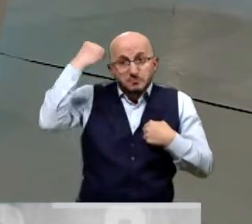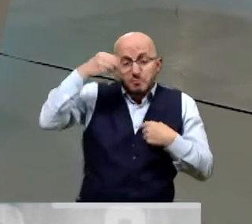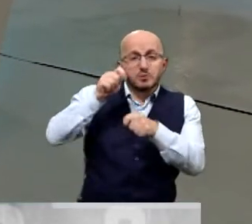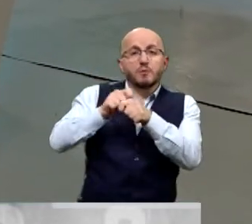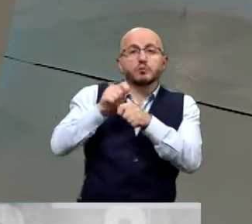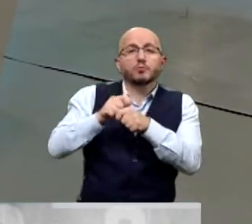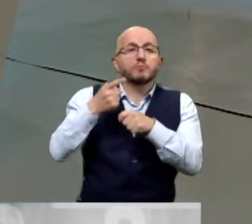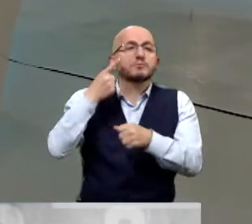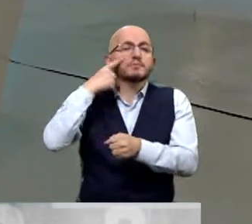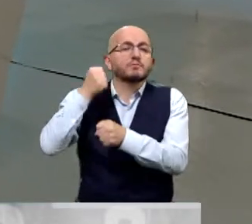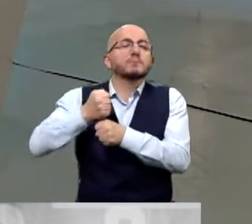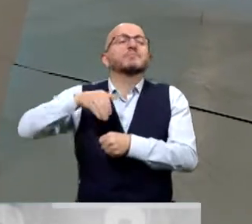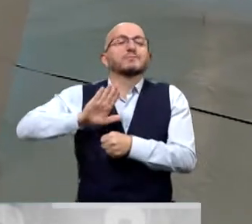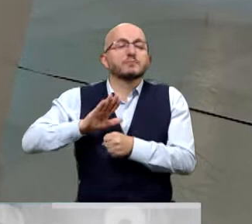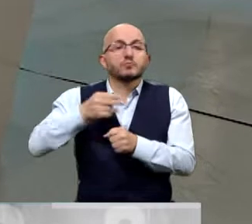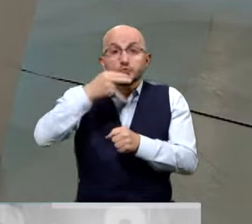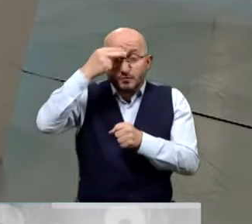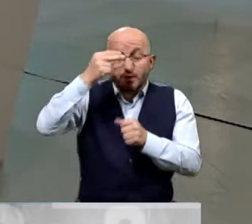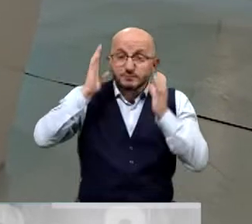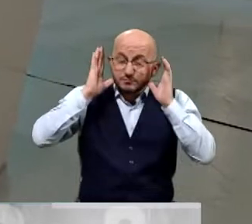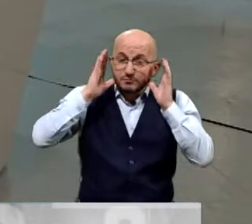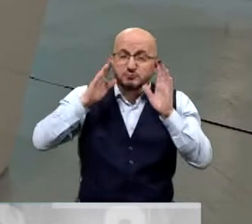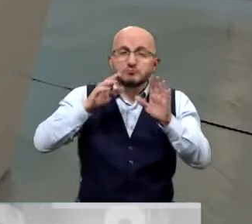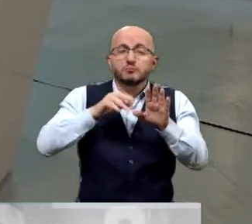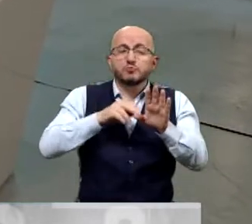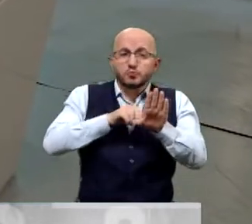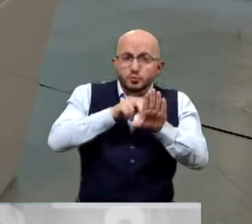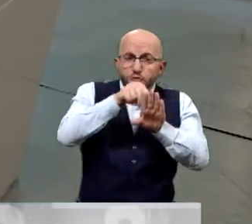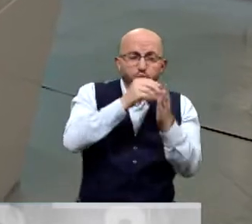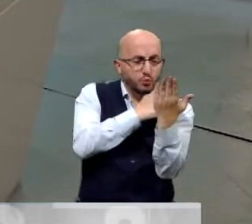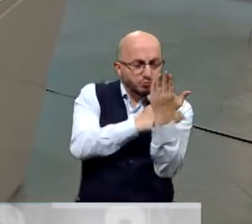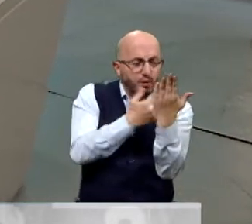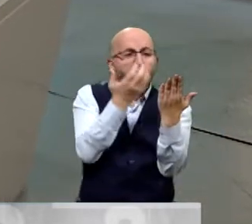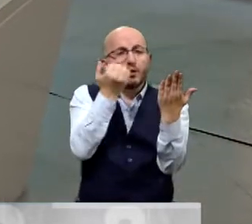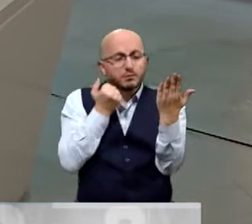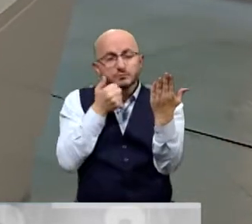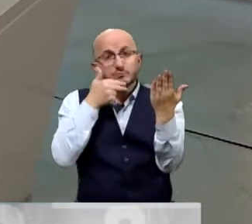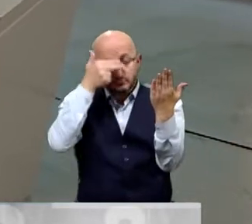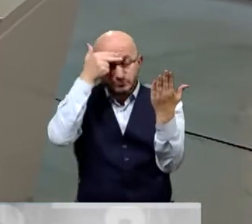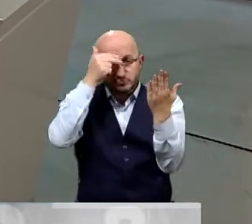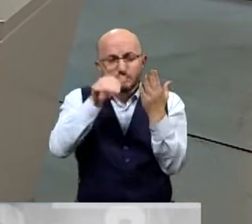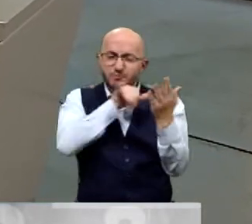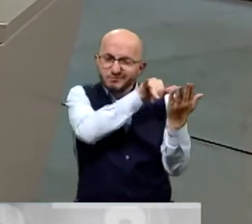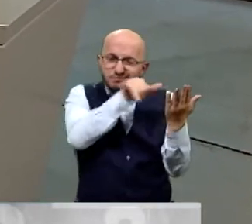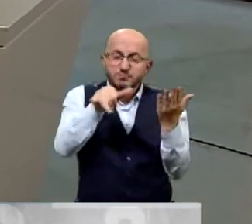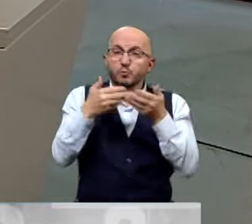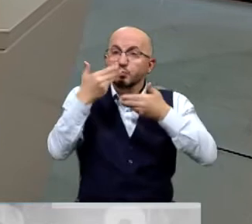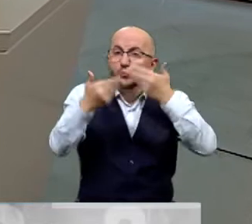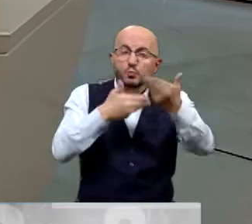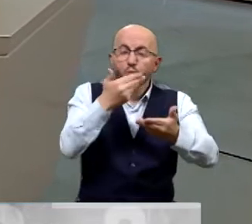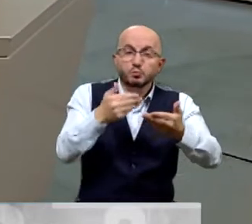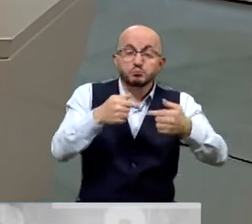görevli değilim Diyanet İşleri Başkanlığı'nın internet sitesinden haftalık hutbeyi alıyorum o hutbeyi irade ediyorum diyor acaba